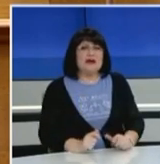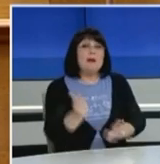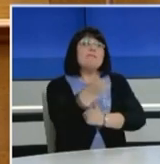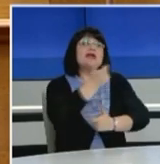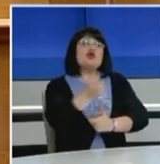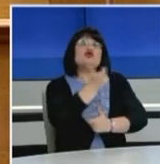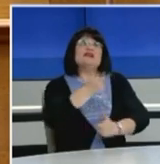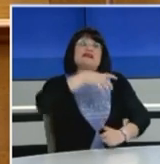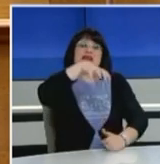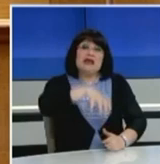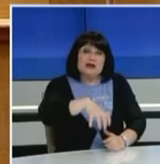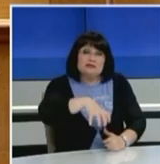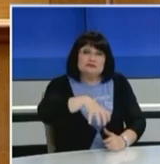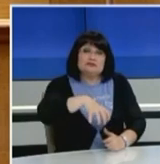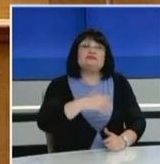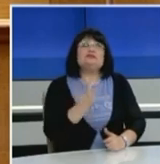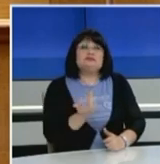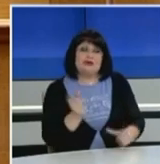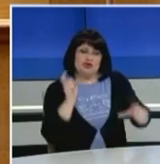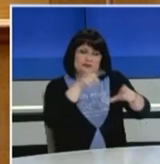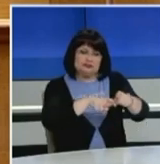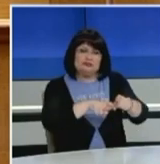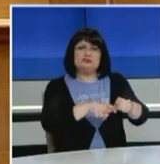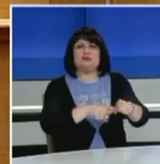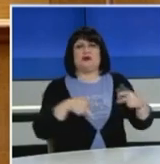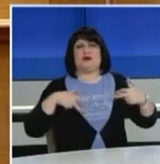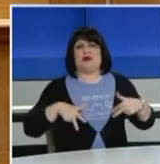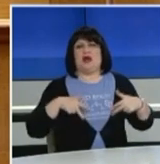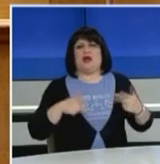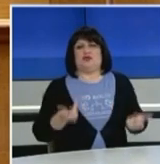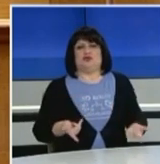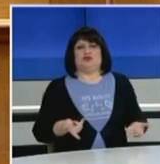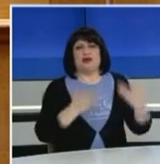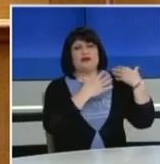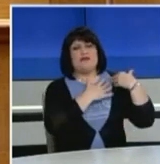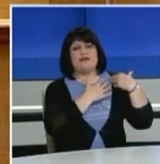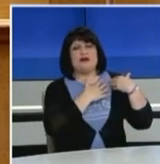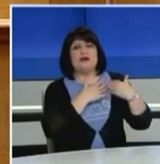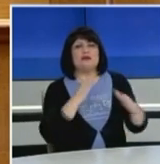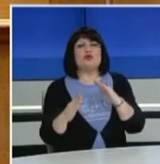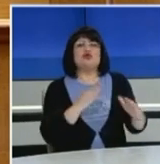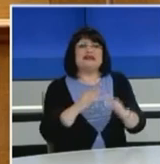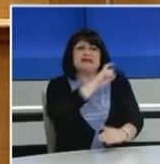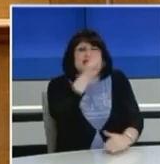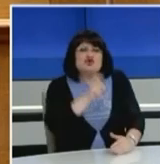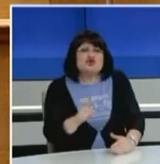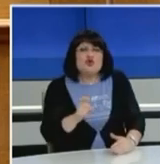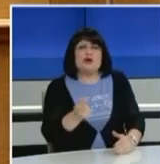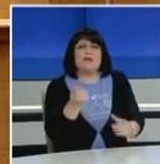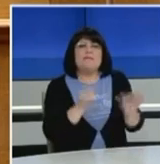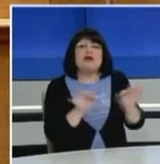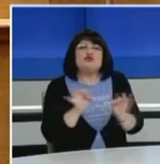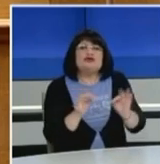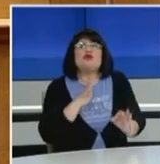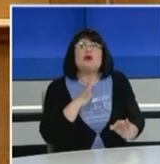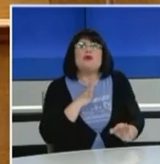πυροσβεστικό σώμα, μιλάμε για ένα κομμάτι του κρατικού μηχανισμού που έχει επομιστεί την προστασία της ζωής, της περιουσίας